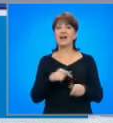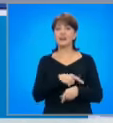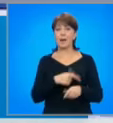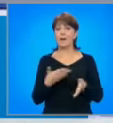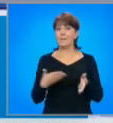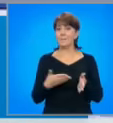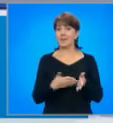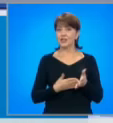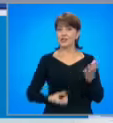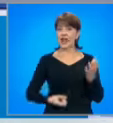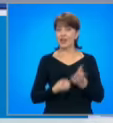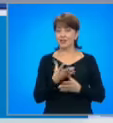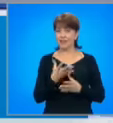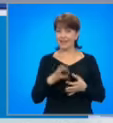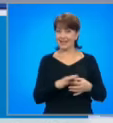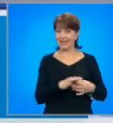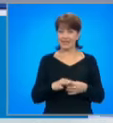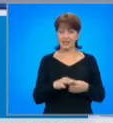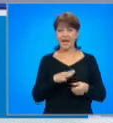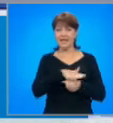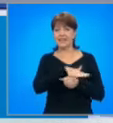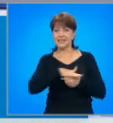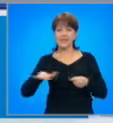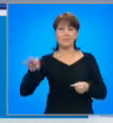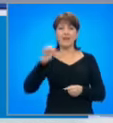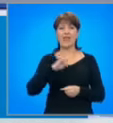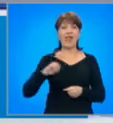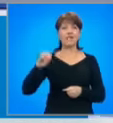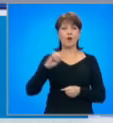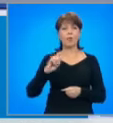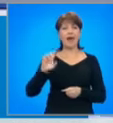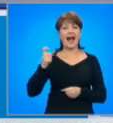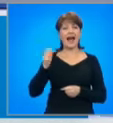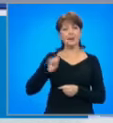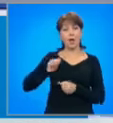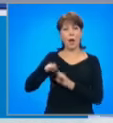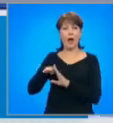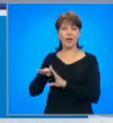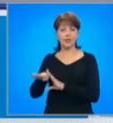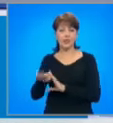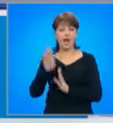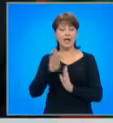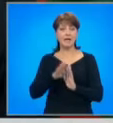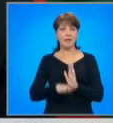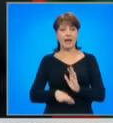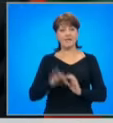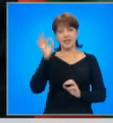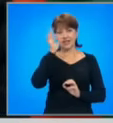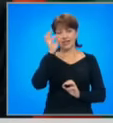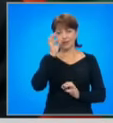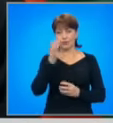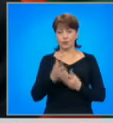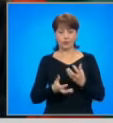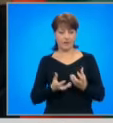газова връзка, запълването на европейските газохранилища и намалената консумация на синьо гориво.